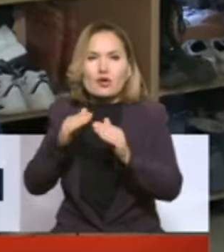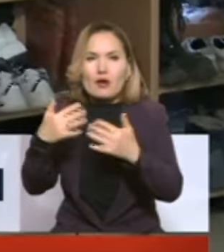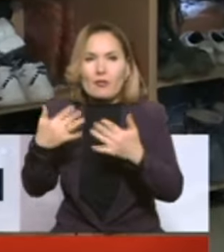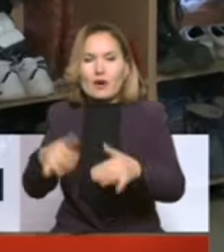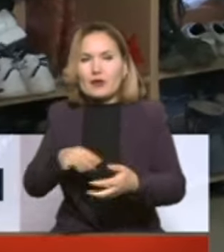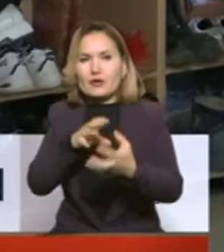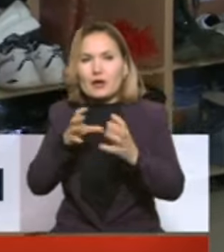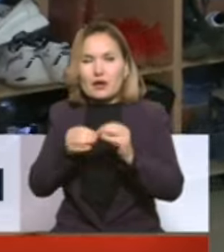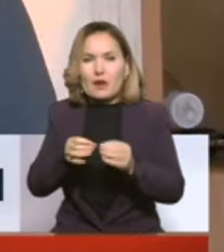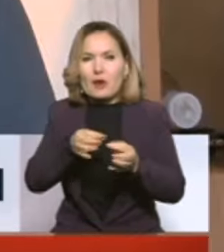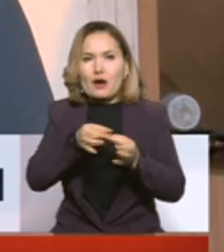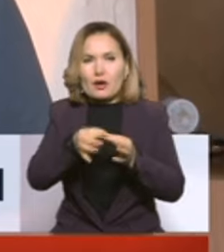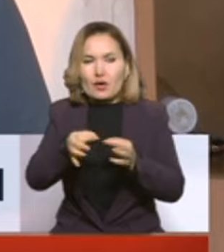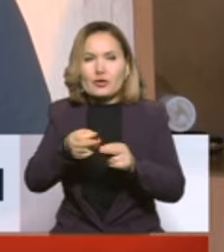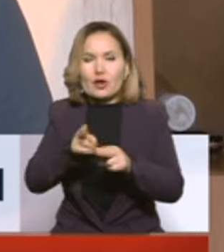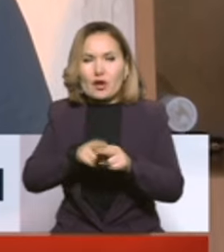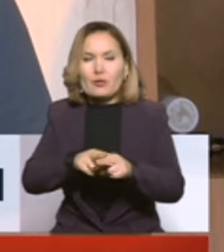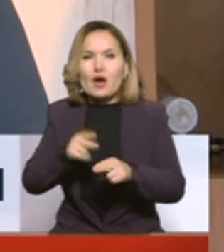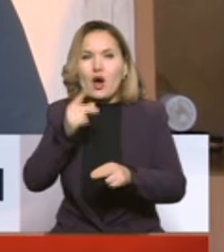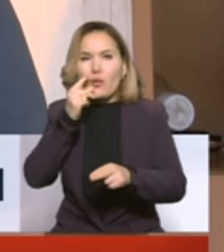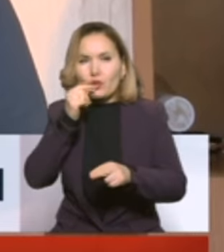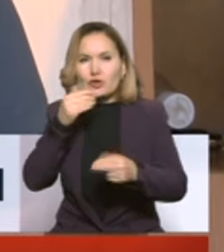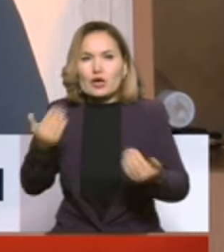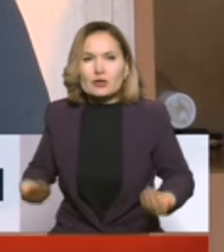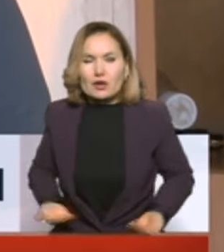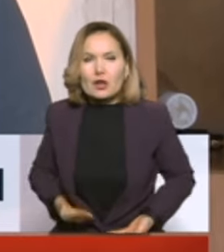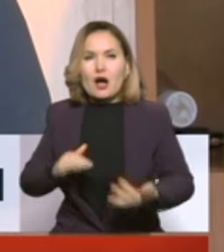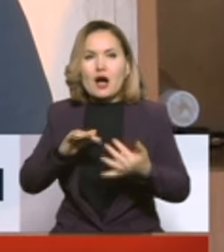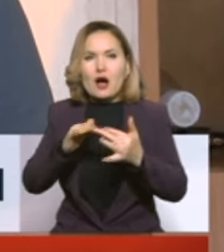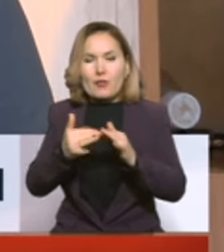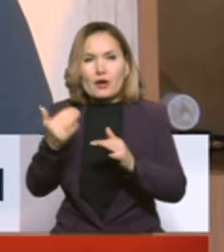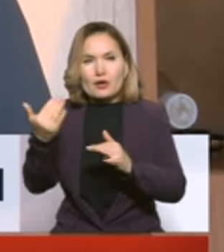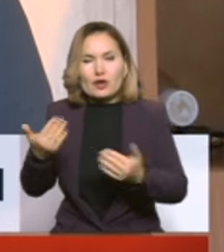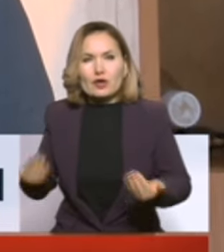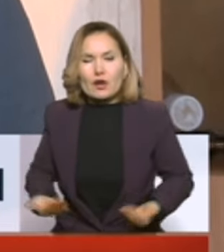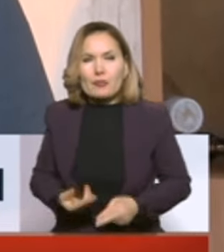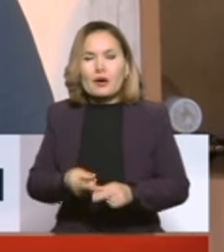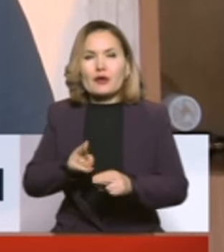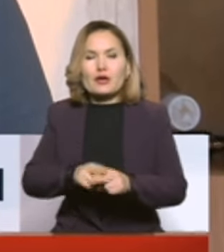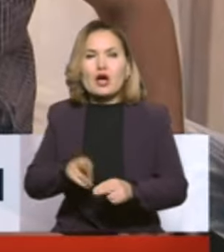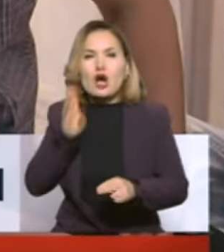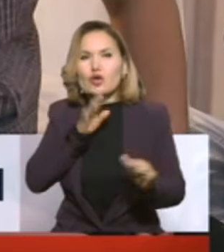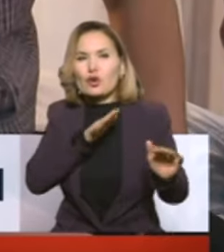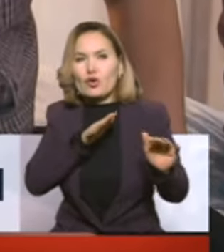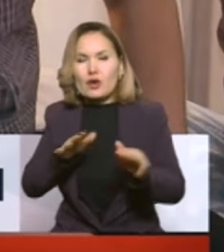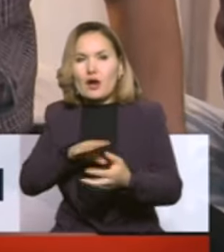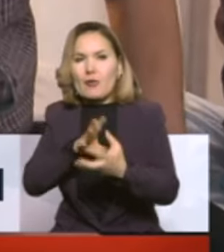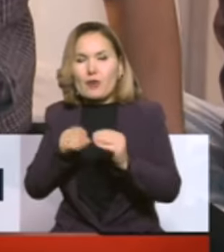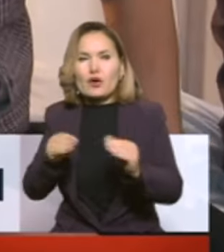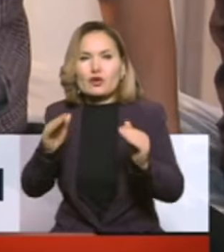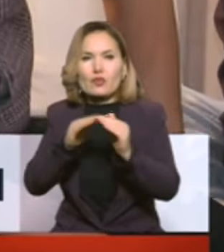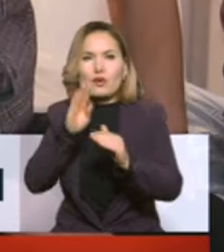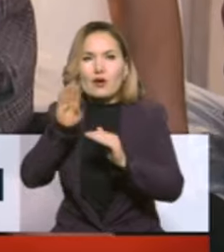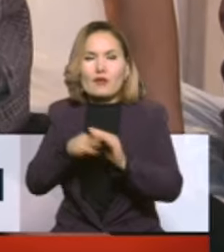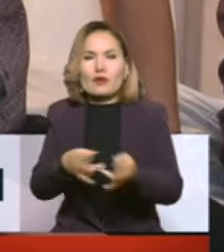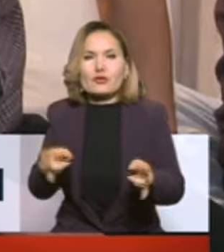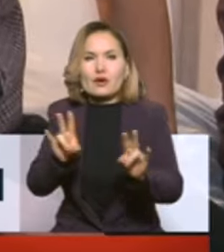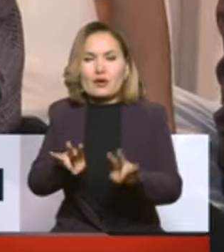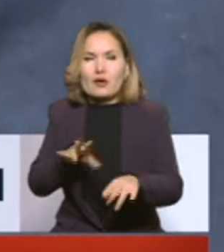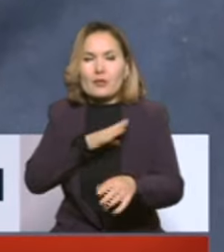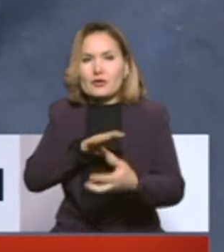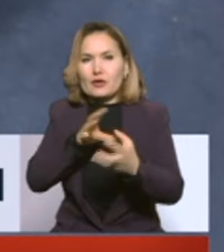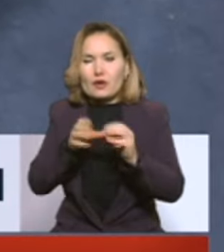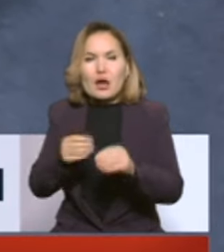қиратқан. Қобыланды Бақтұлы солардың бірі. Айтуынша, топан су 2 метр бөгетті жарып өтіп, ауылды әп сәтте шайып кеткен. Ес